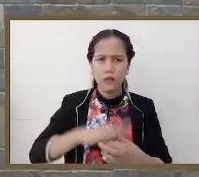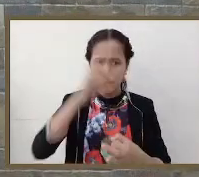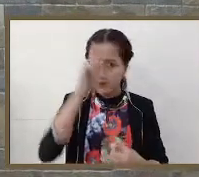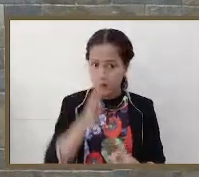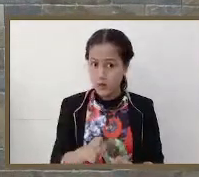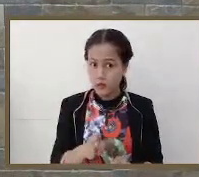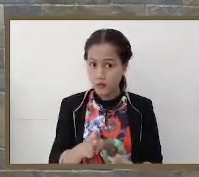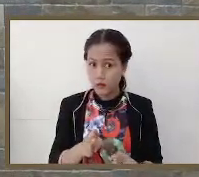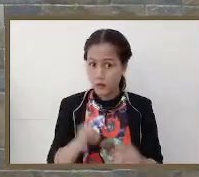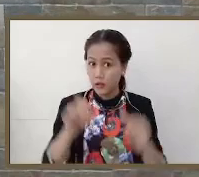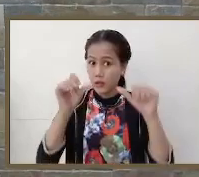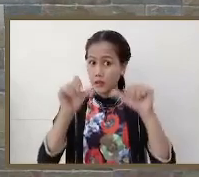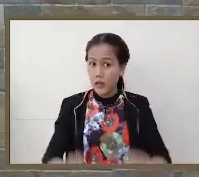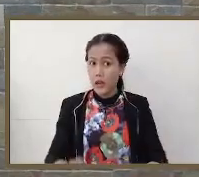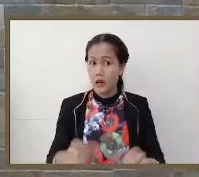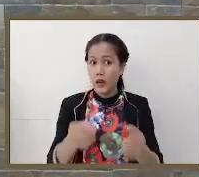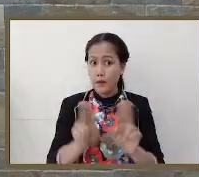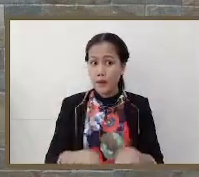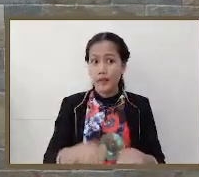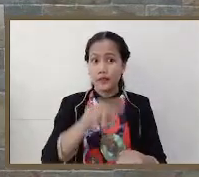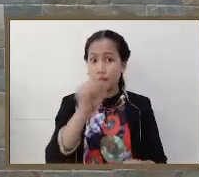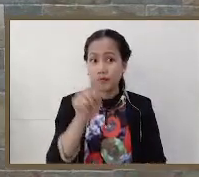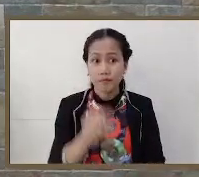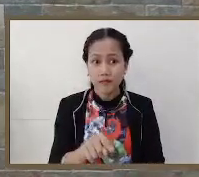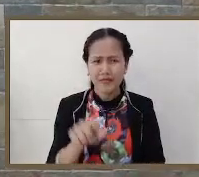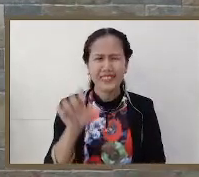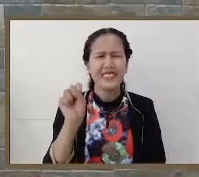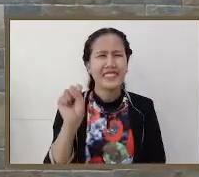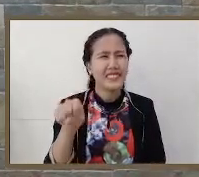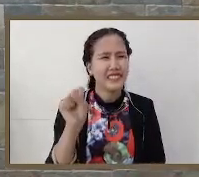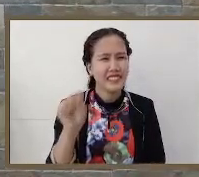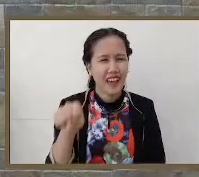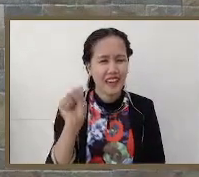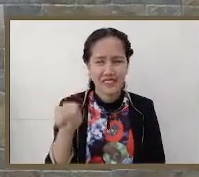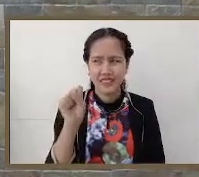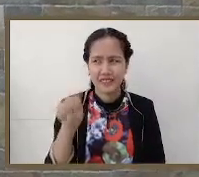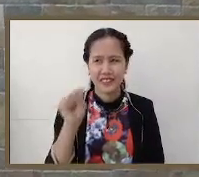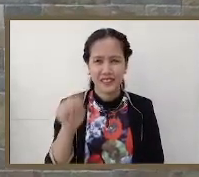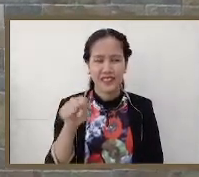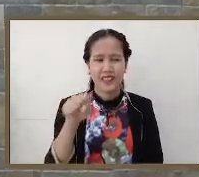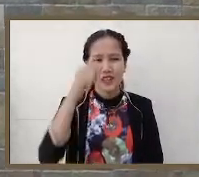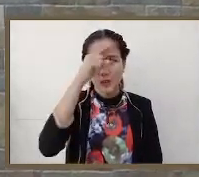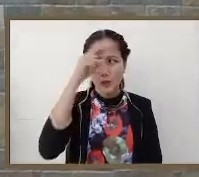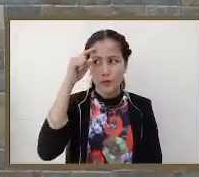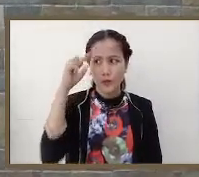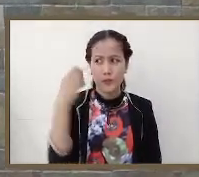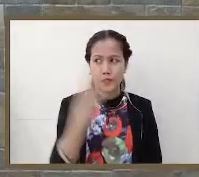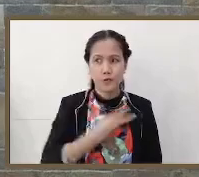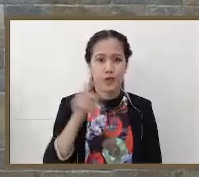kayang mangyari yun? Yes, it could happen. It could, brethren, because